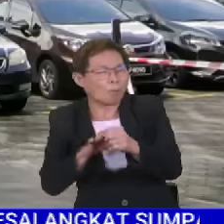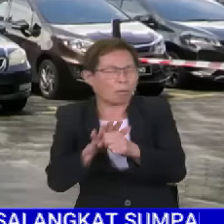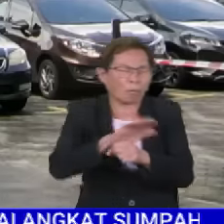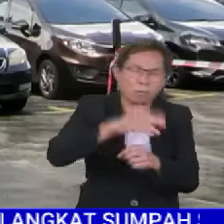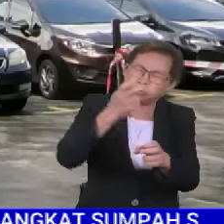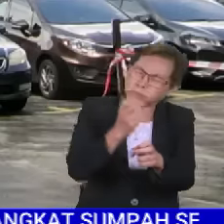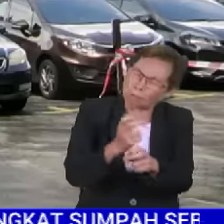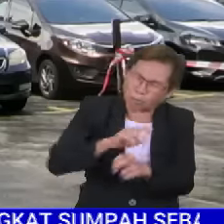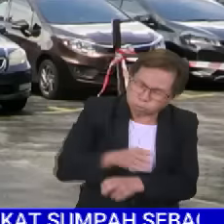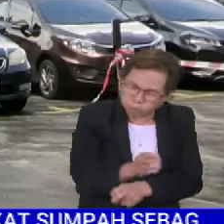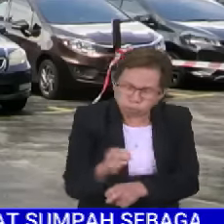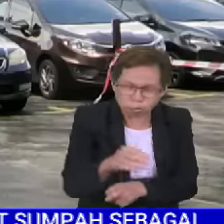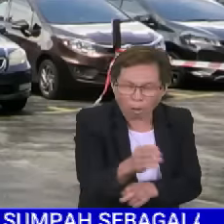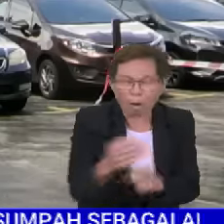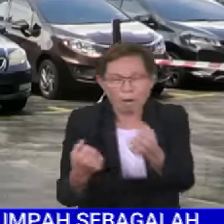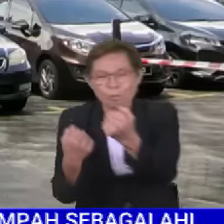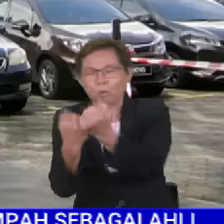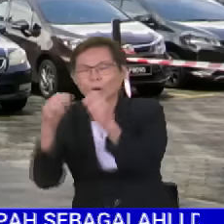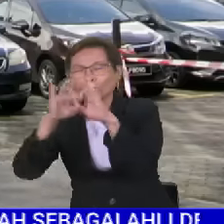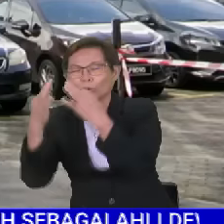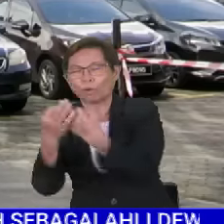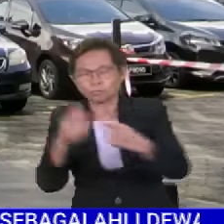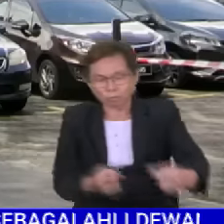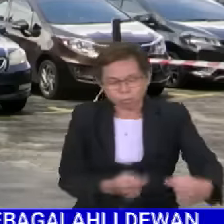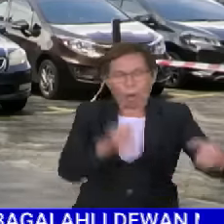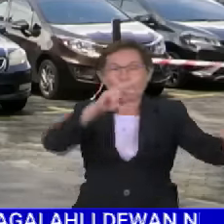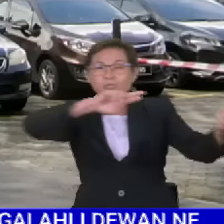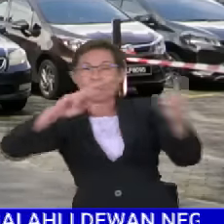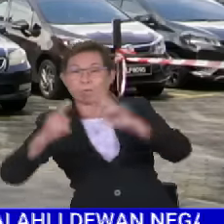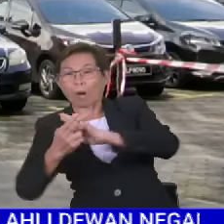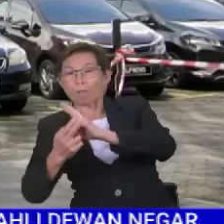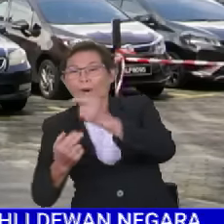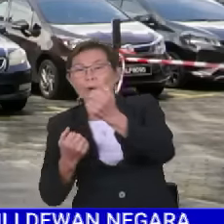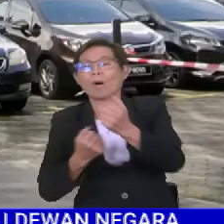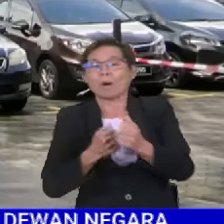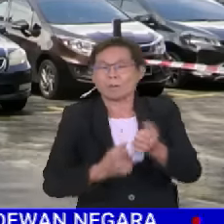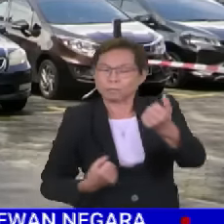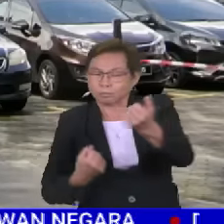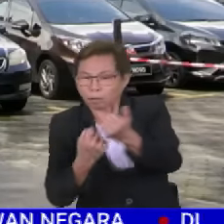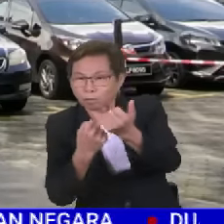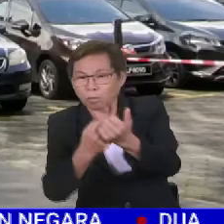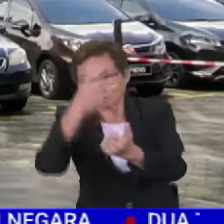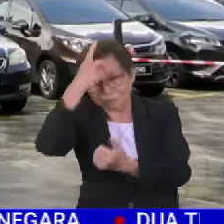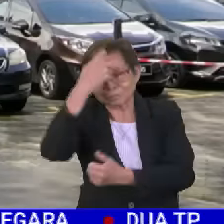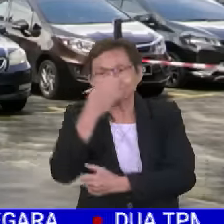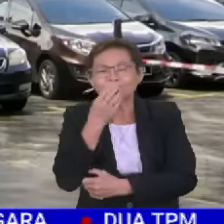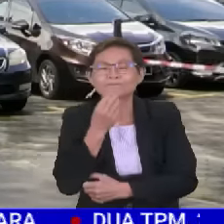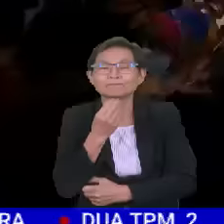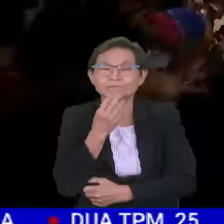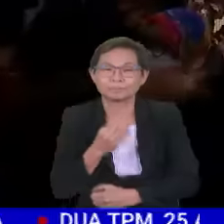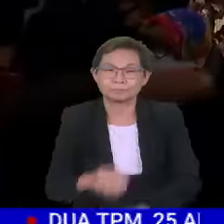liku, namun sokongan daripada keluarga dan pejuang reformis menjadi tulang belakang buat Datuk Seri Anwar Ibrahim.